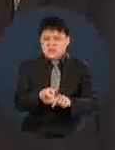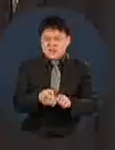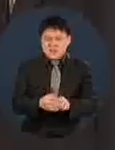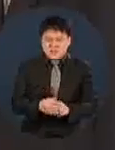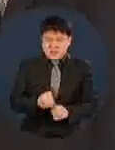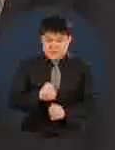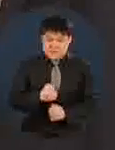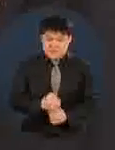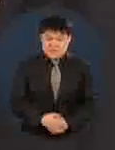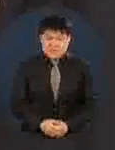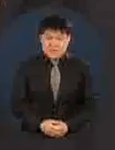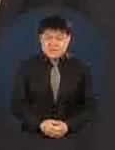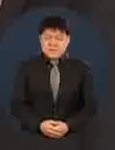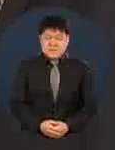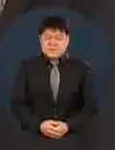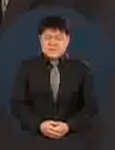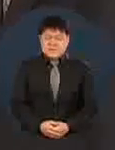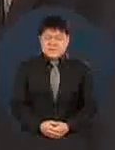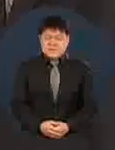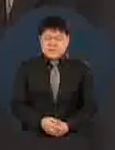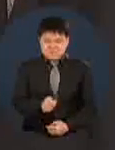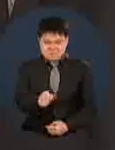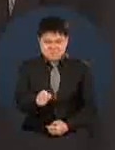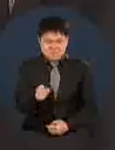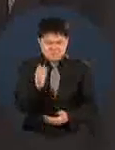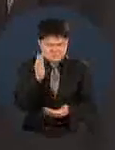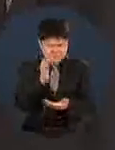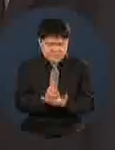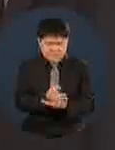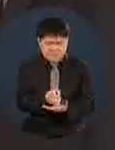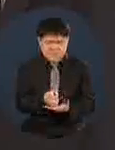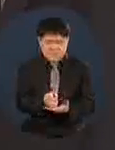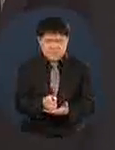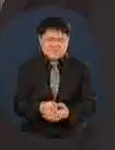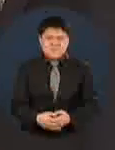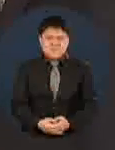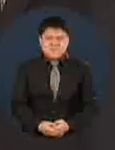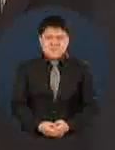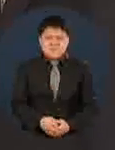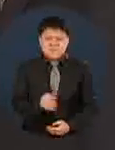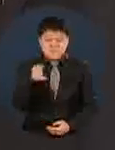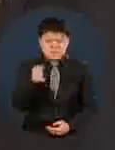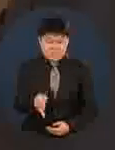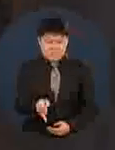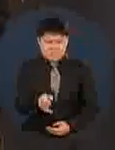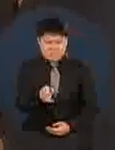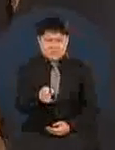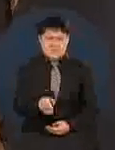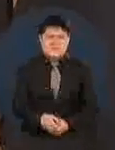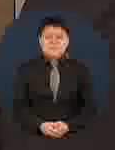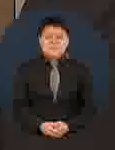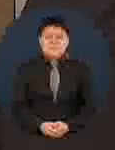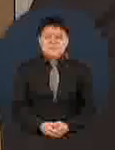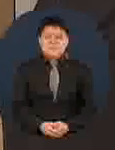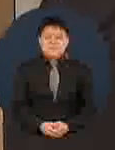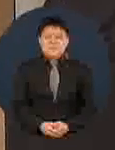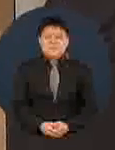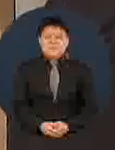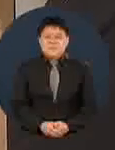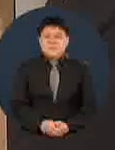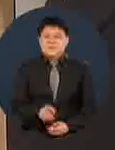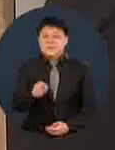늘어둬서 후위를 노려야 되겠습니다. 이런 수는 절대 두는 건 두는 쪽쪽 악수가 됩니다. 그리고 붙여두고 뛰는 게